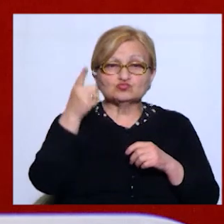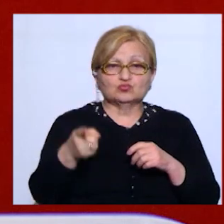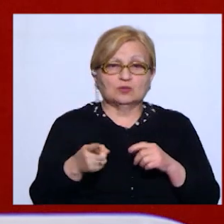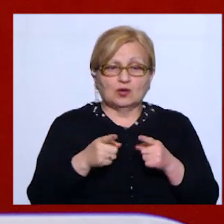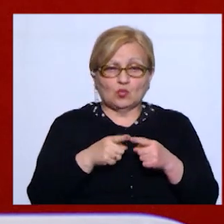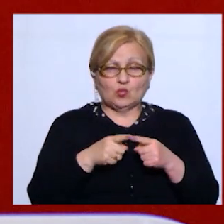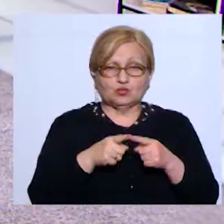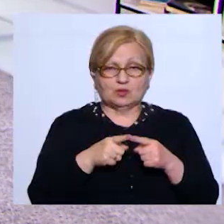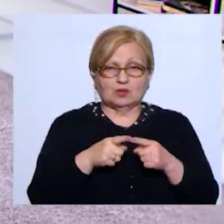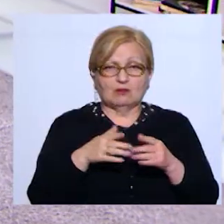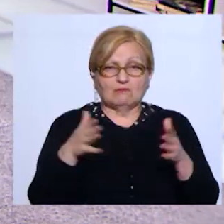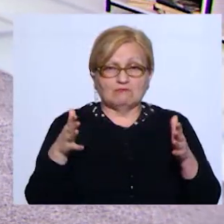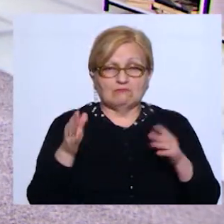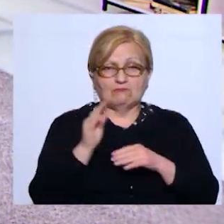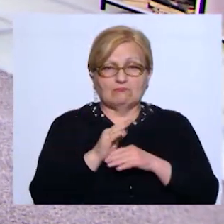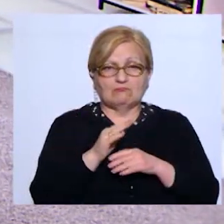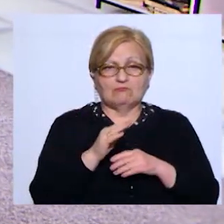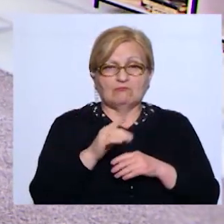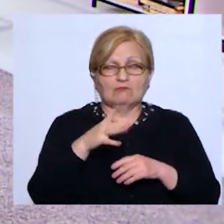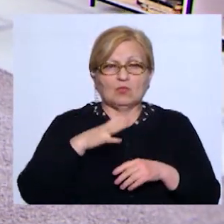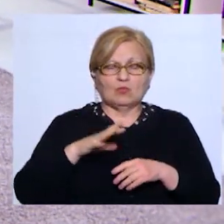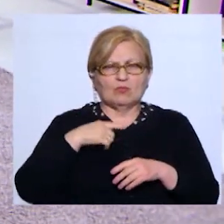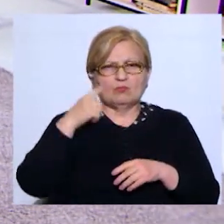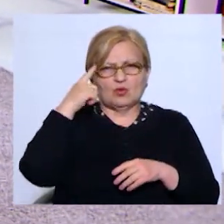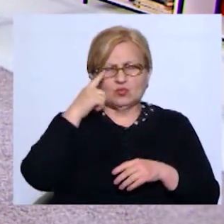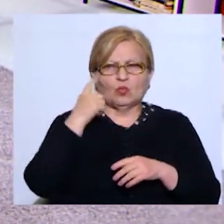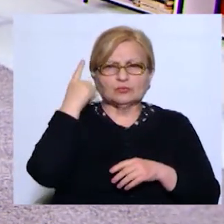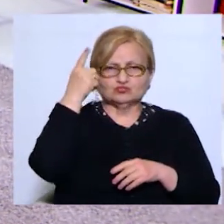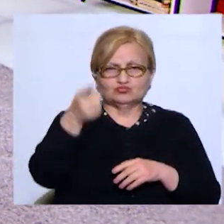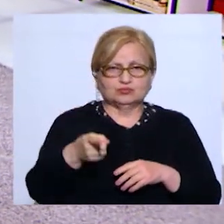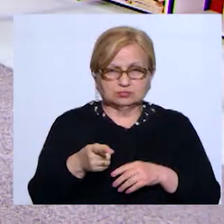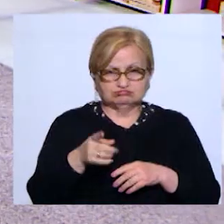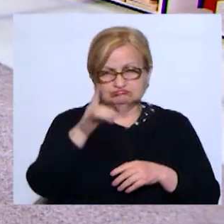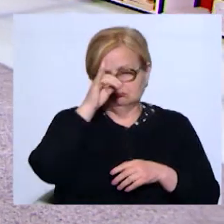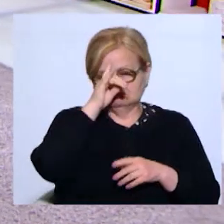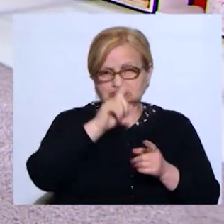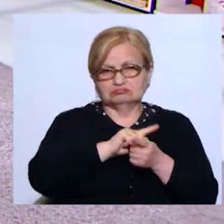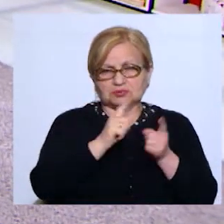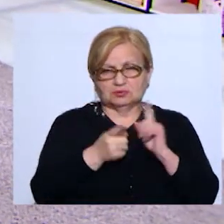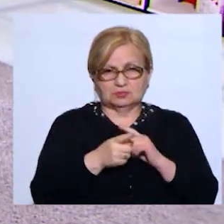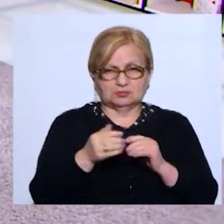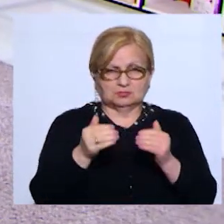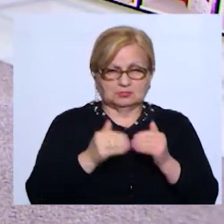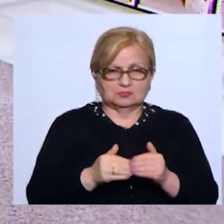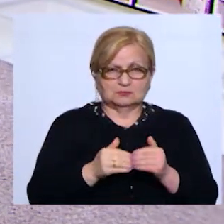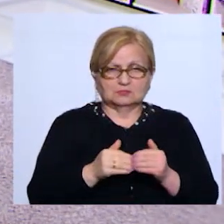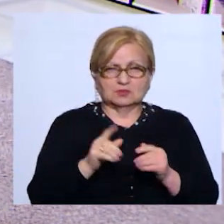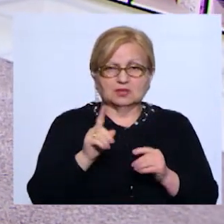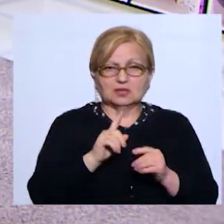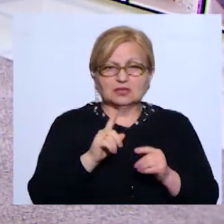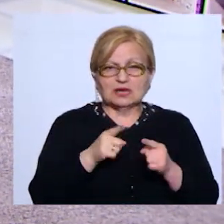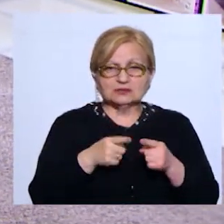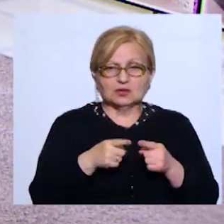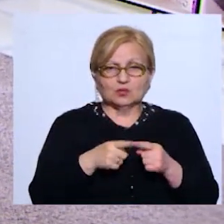თითქოს კუთხე რო უფრო მეტად გავზარდე, მოლოდინი მქონდა, რომ უფრო შორს უნდა დაცემულიყო, არ და პირიქით დაეცა, ხო? ანუ რაღაცა კუთხის